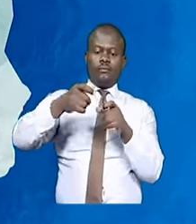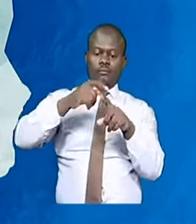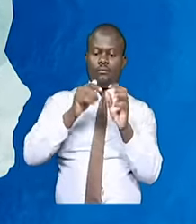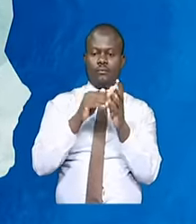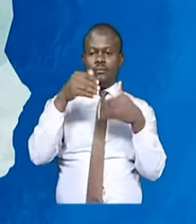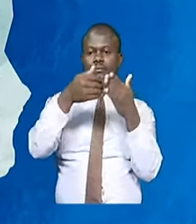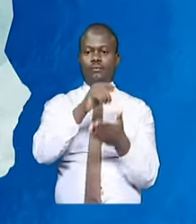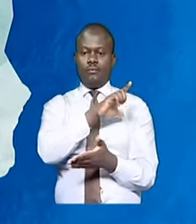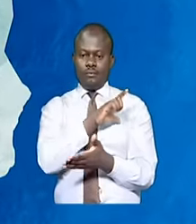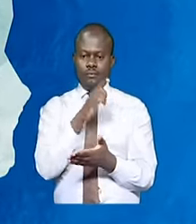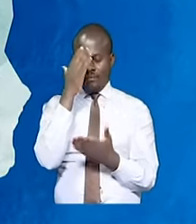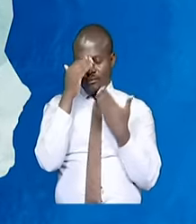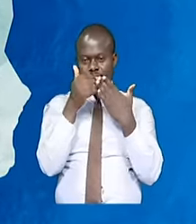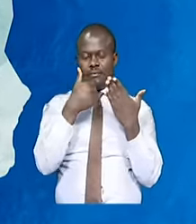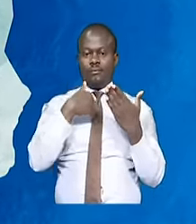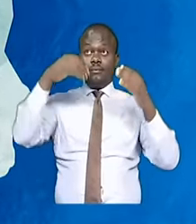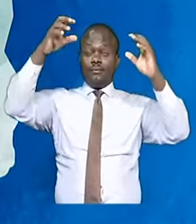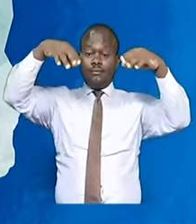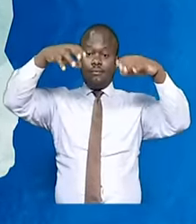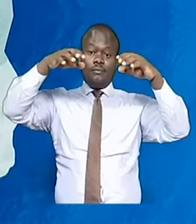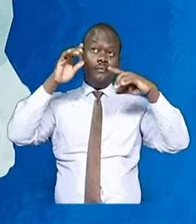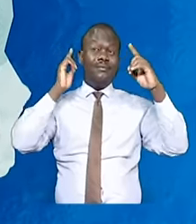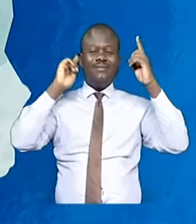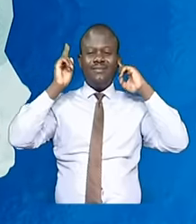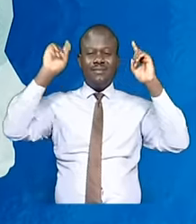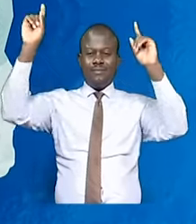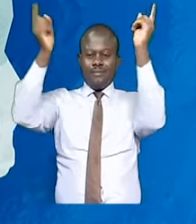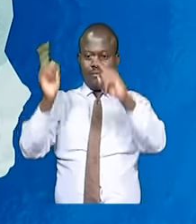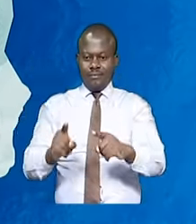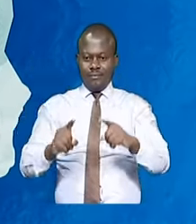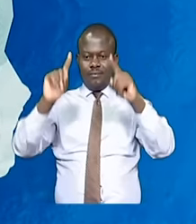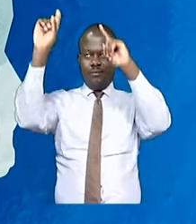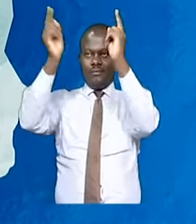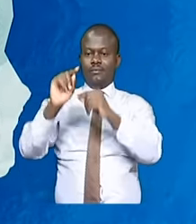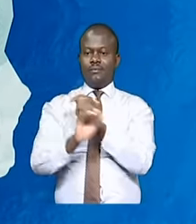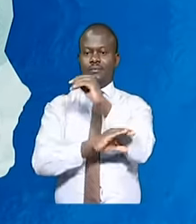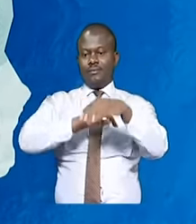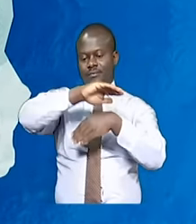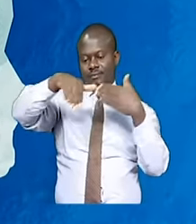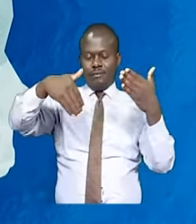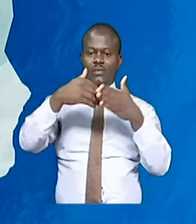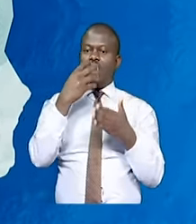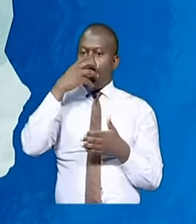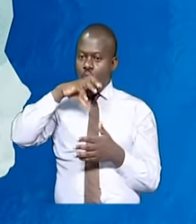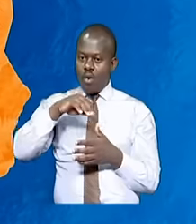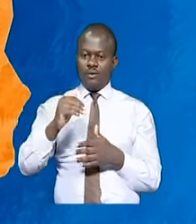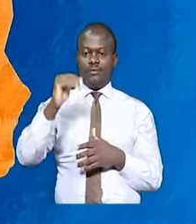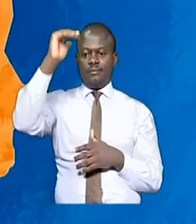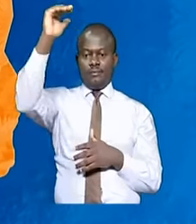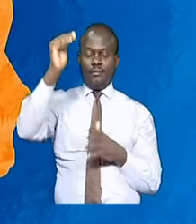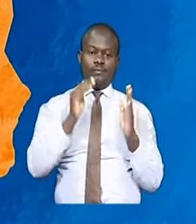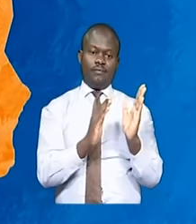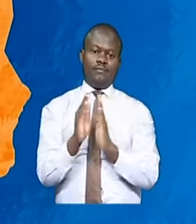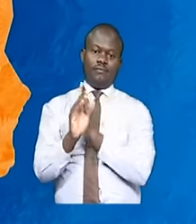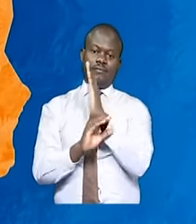bigatanga n'amahirwe yo kugira imvura izumvikana n'inkuba mu turere twose tw'igihugu naho ubushyuhe bwo hejuru buteganyijwe